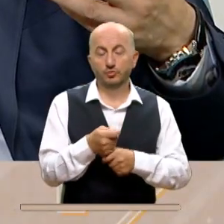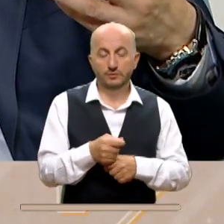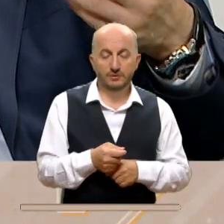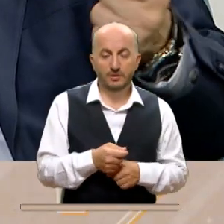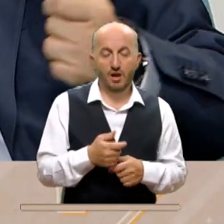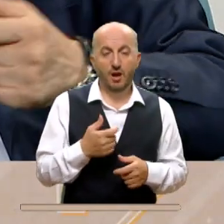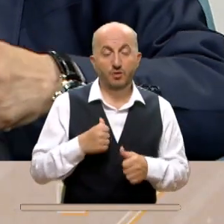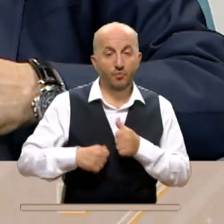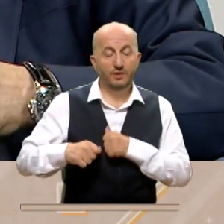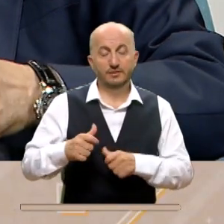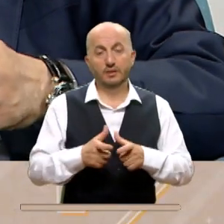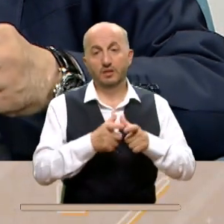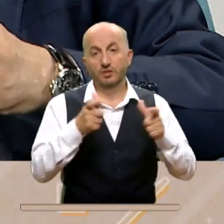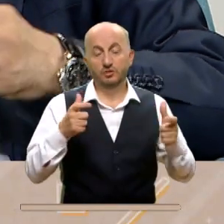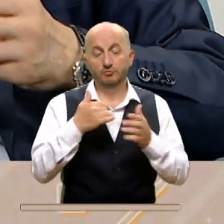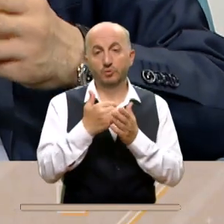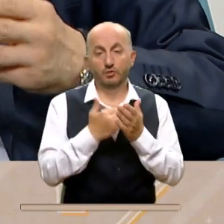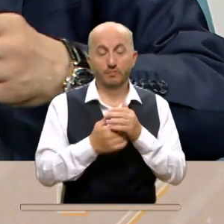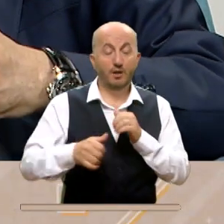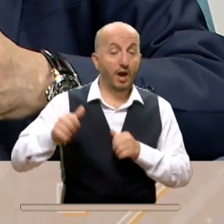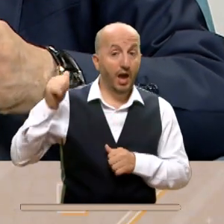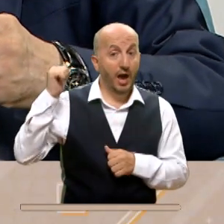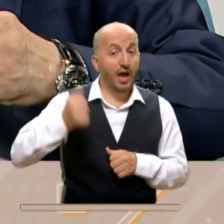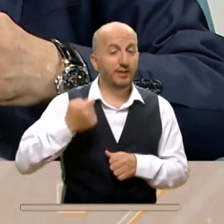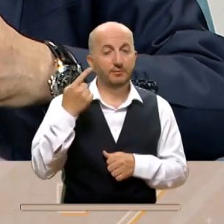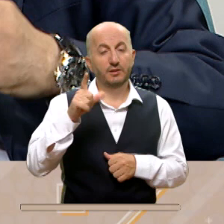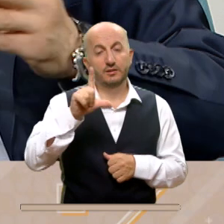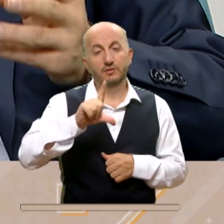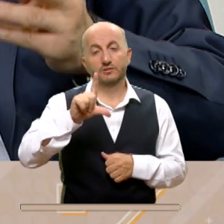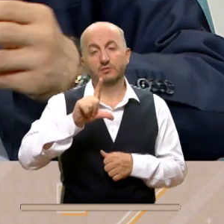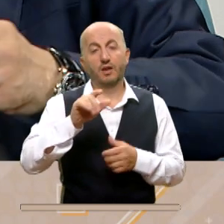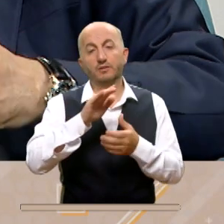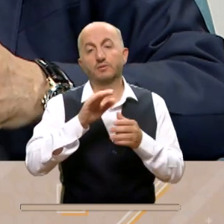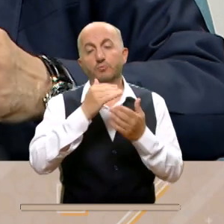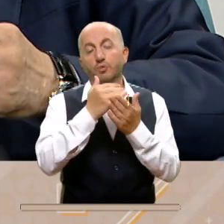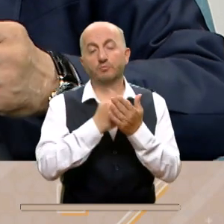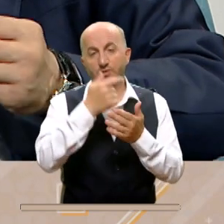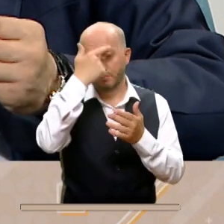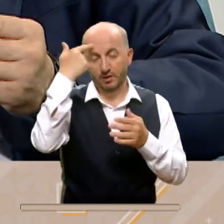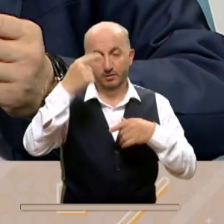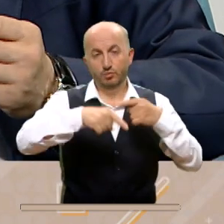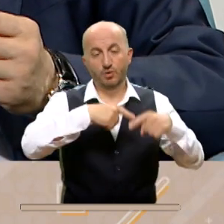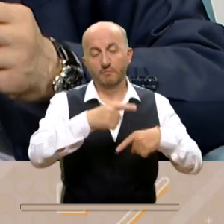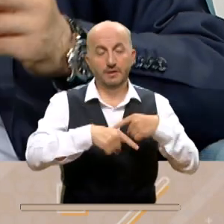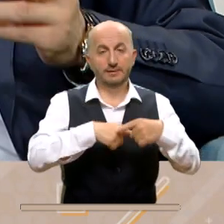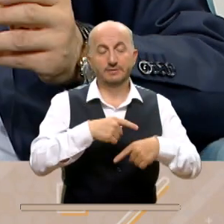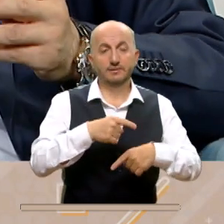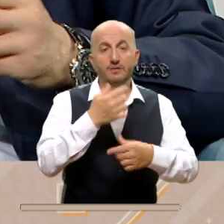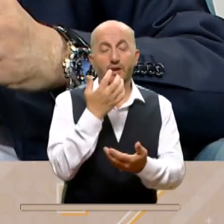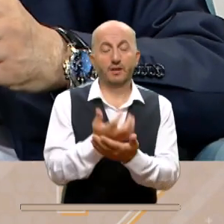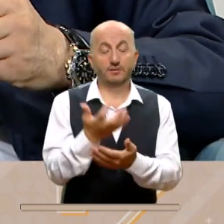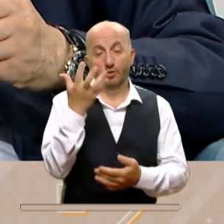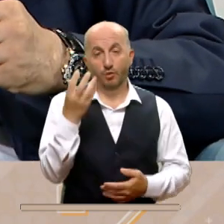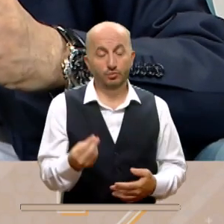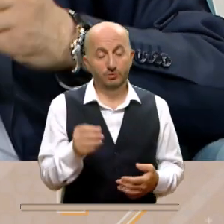gelişim programları her bir lisans programımızın belli dönemlerinde kayıtlı